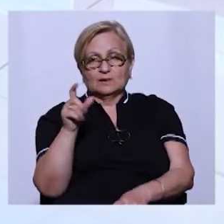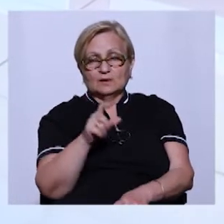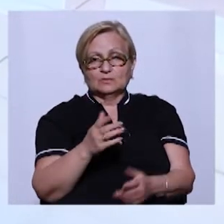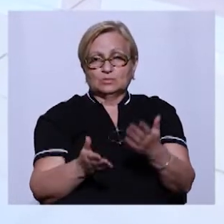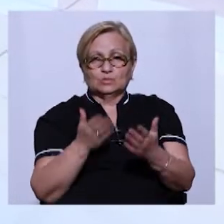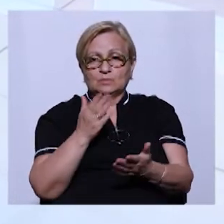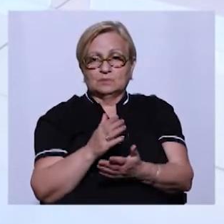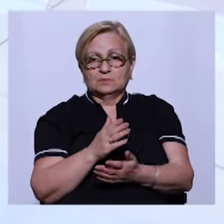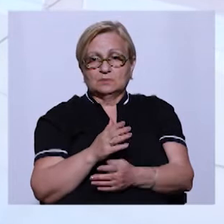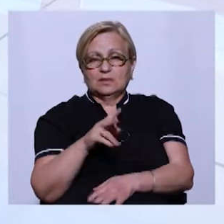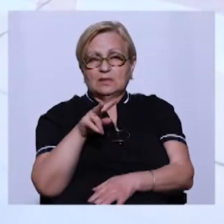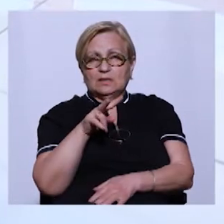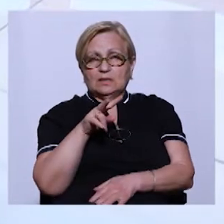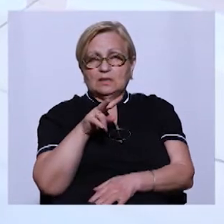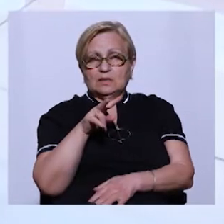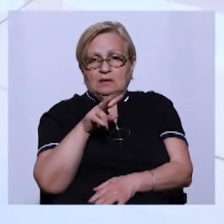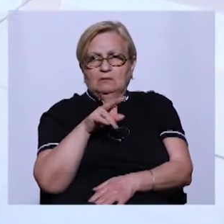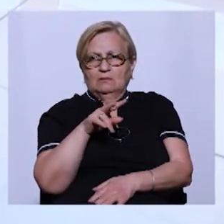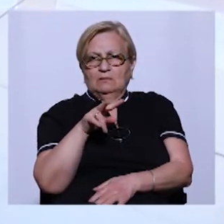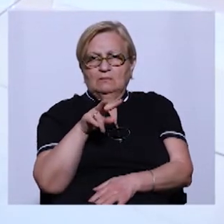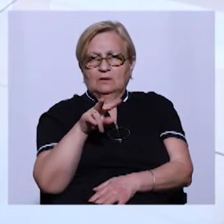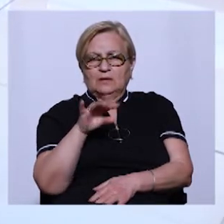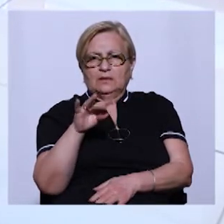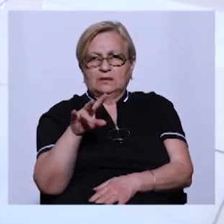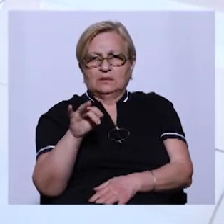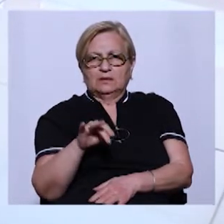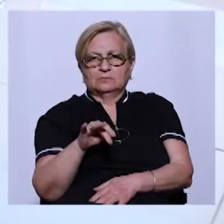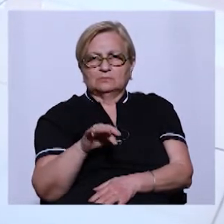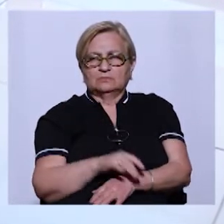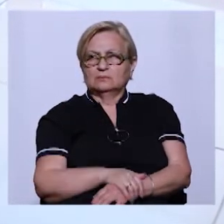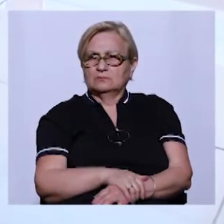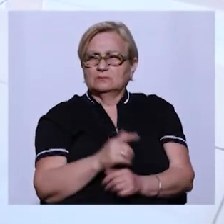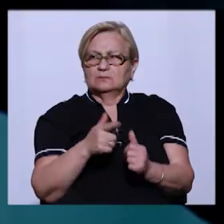თუ ლილი თამ დალი ამას ლალი